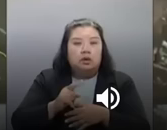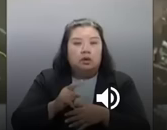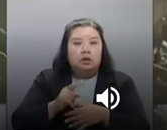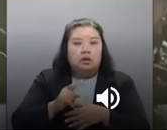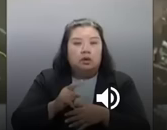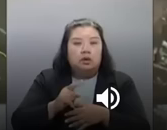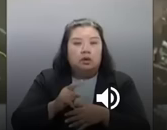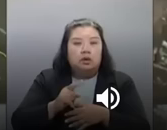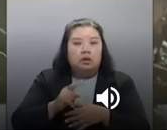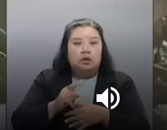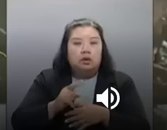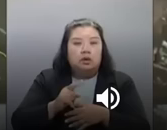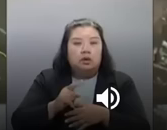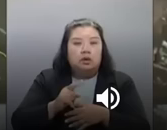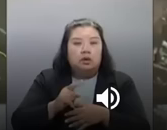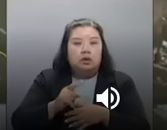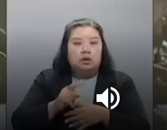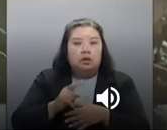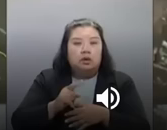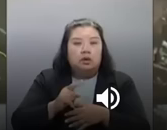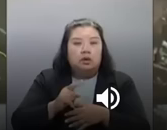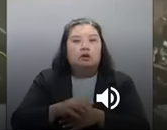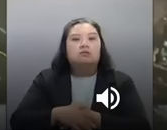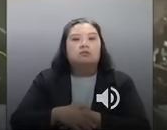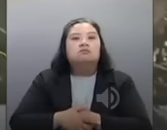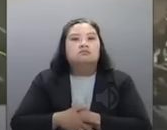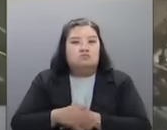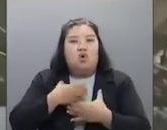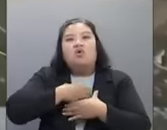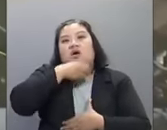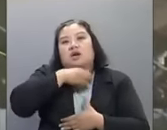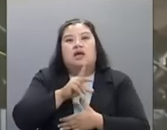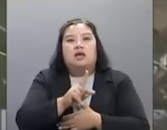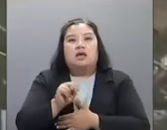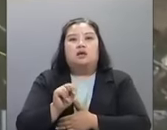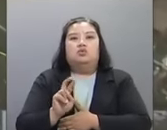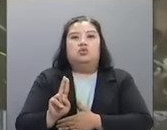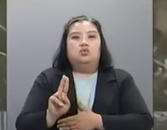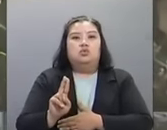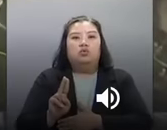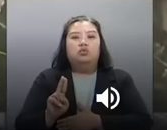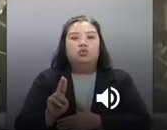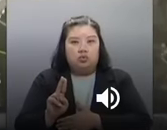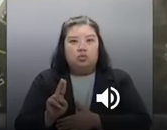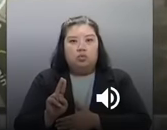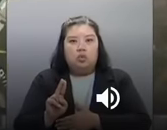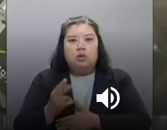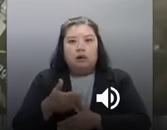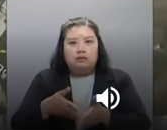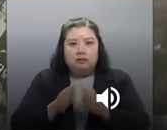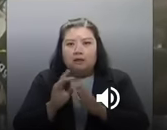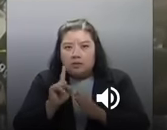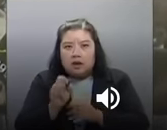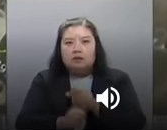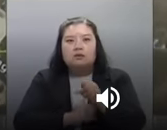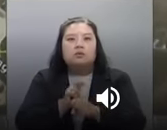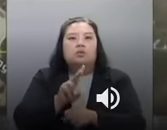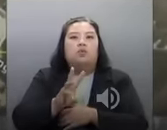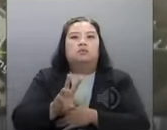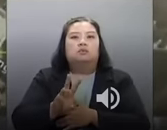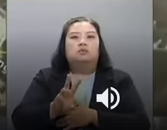อสุเลอาตาอิทเวกว่าเธอพาละล้อ นำโดยพันโทโรเจอร์คินสร้างขึ้นมาในปี